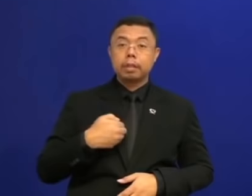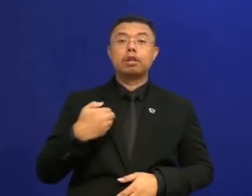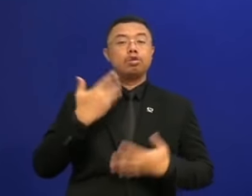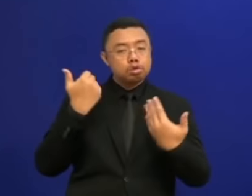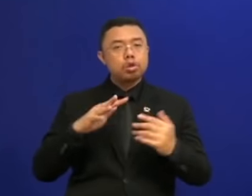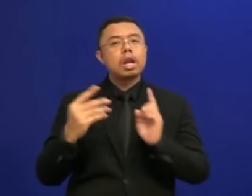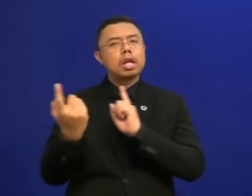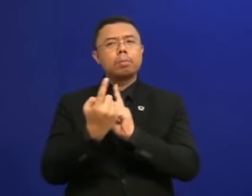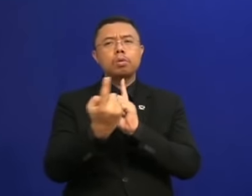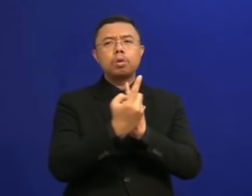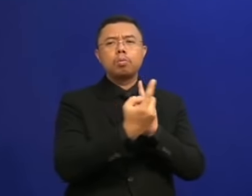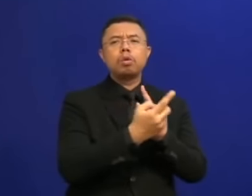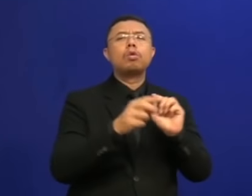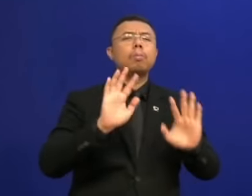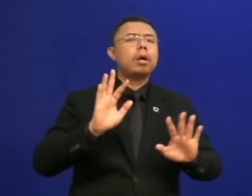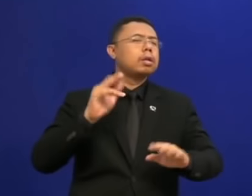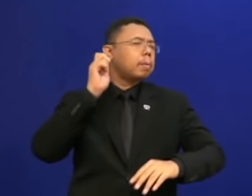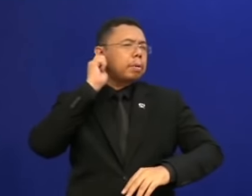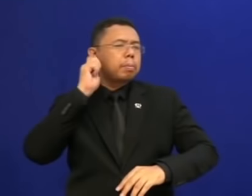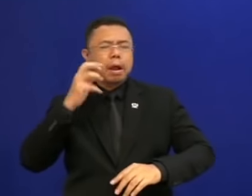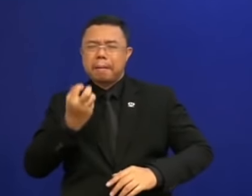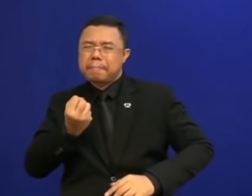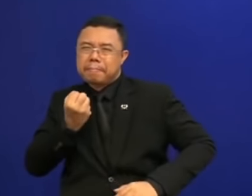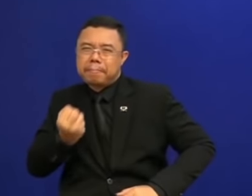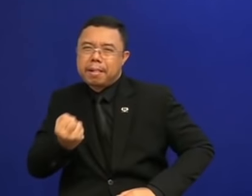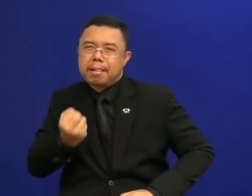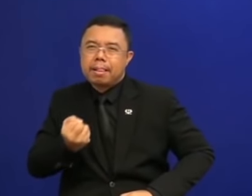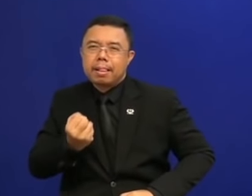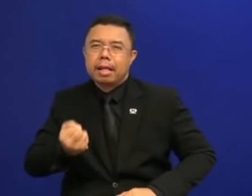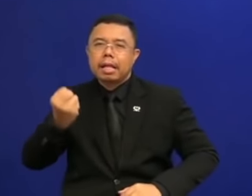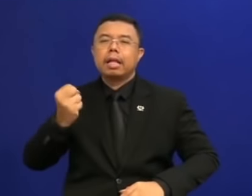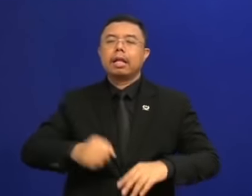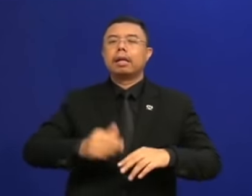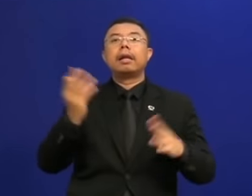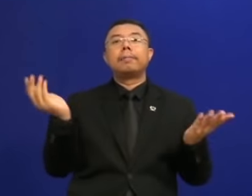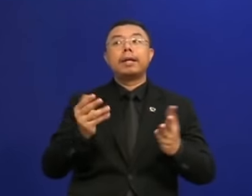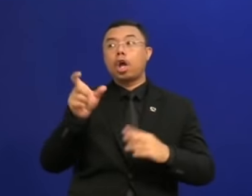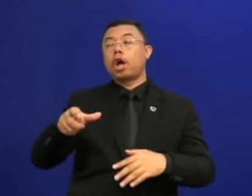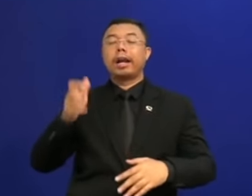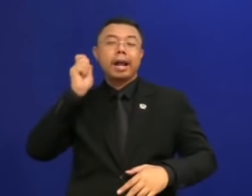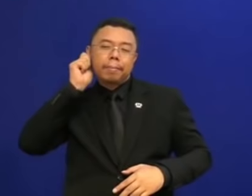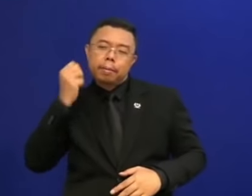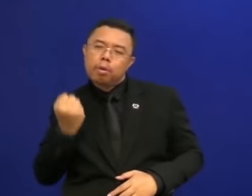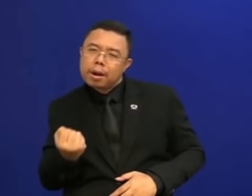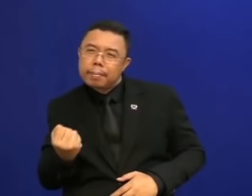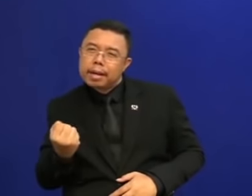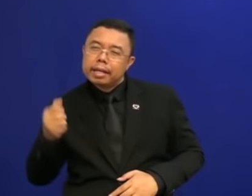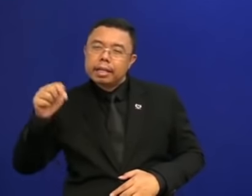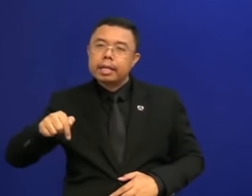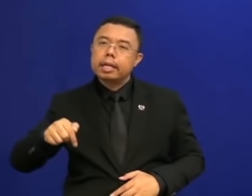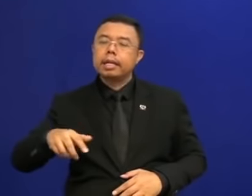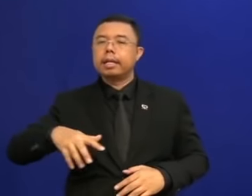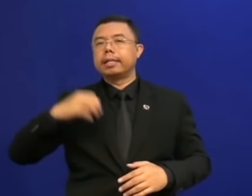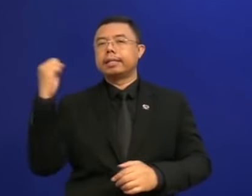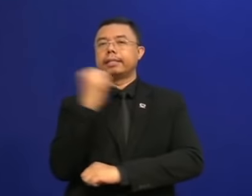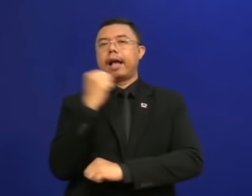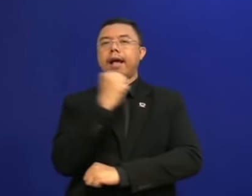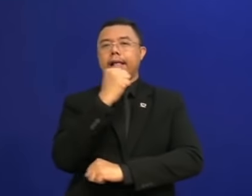saya sudah ketemu wanita-wanita yang pelit sekali. Dan biasanya wanita yang pelit begini ini